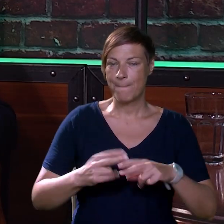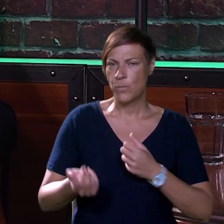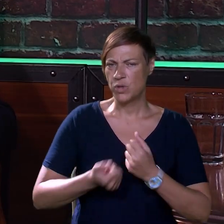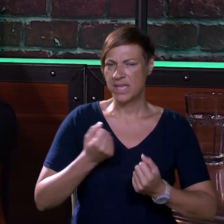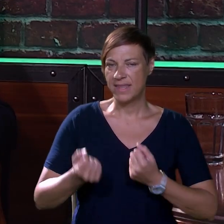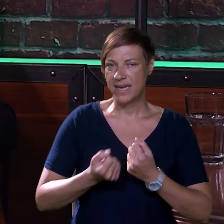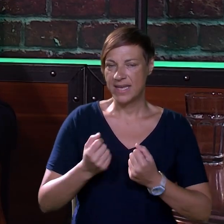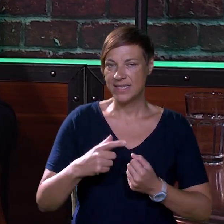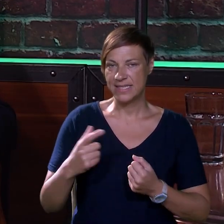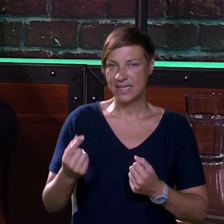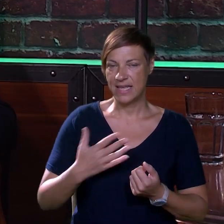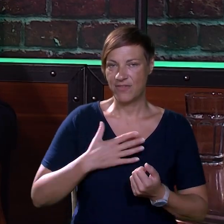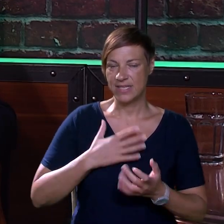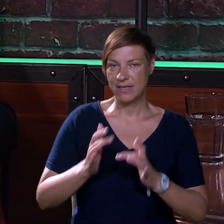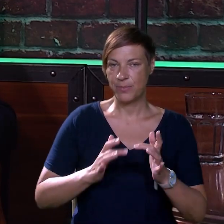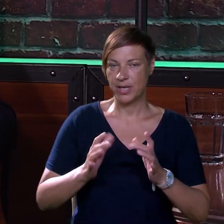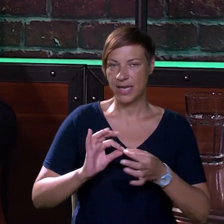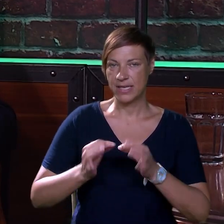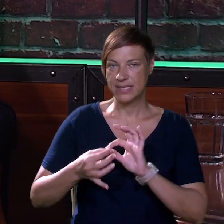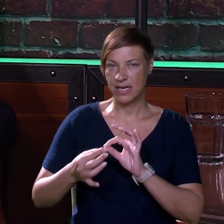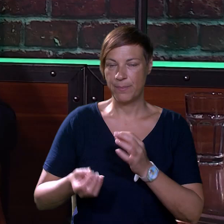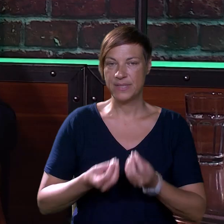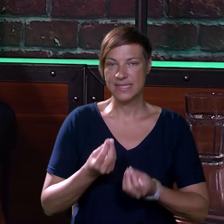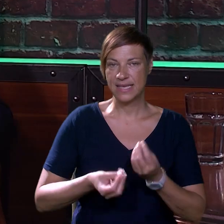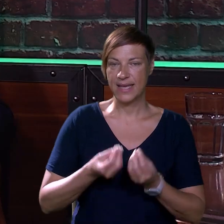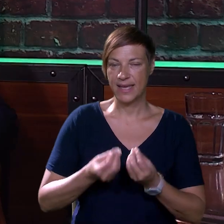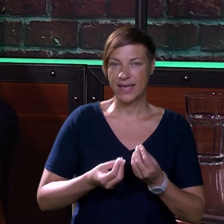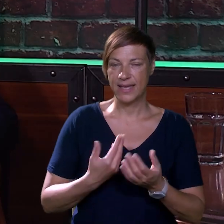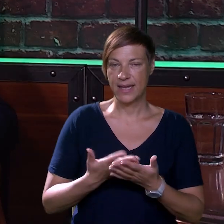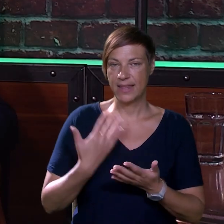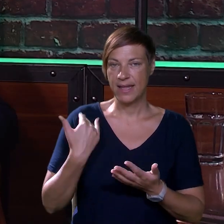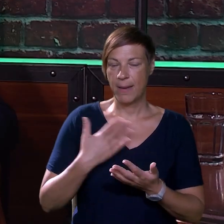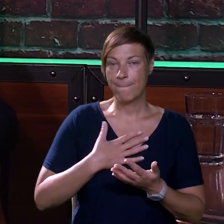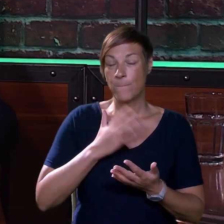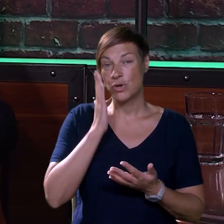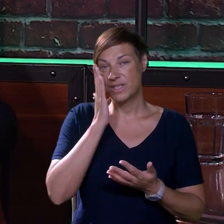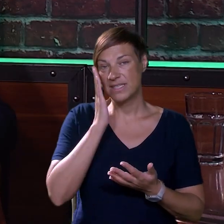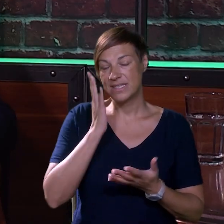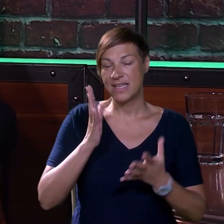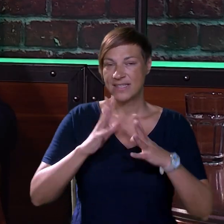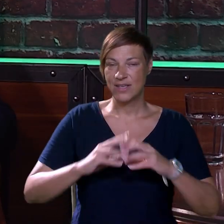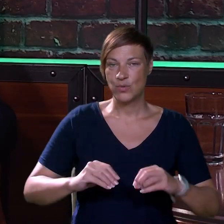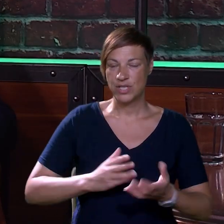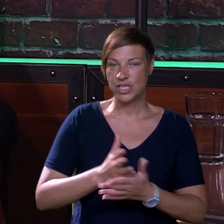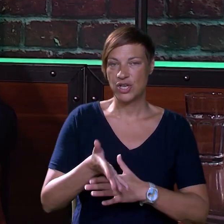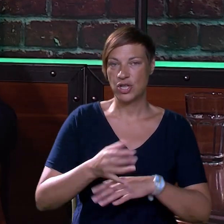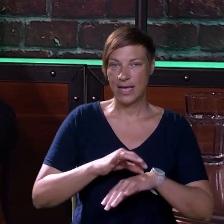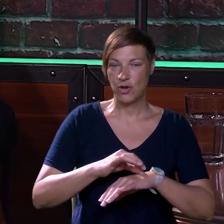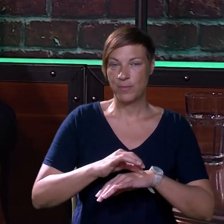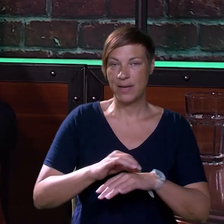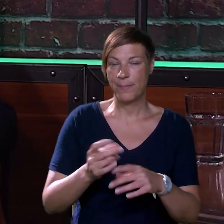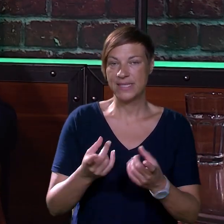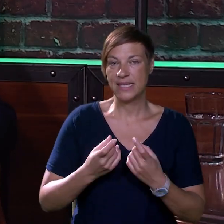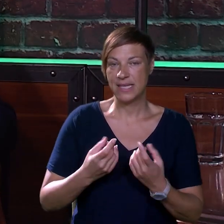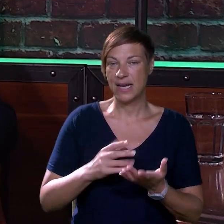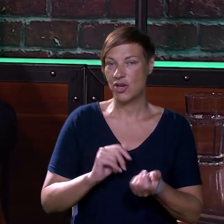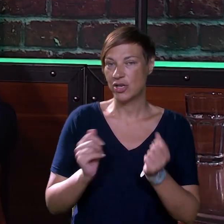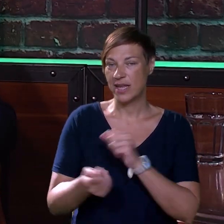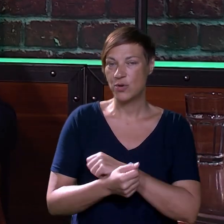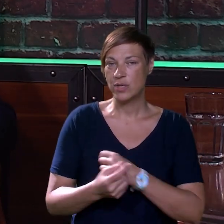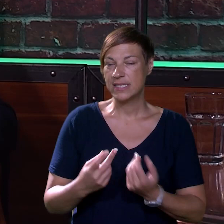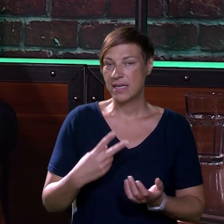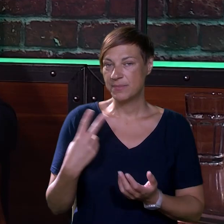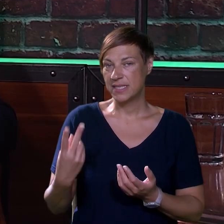dnevno treninzi. Ja sam bio kandidat za olimpijske igre, taj moj san se urušio odlaskom na medicinu, ali eto, okrenuo sam